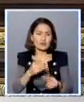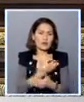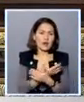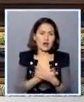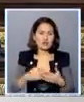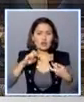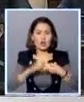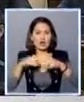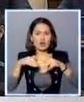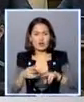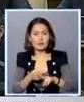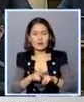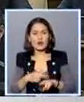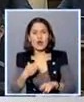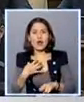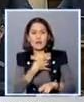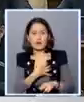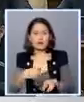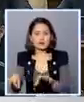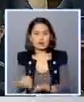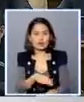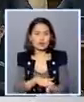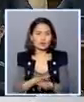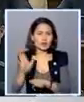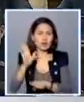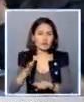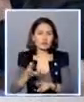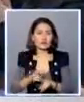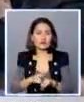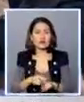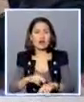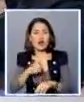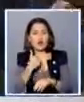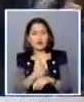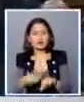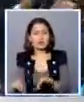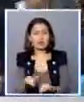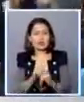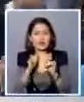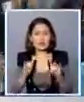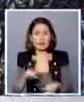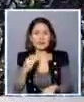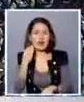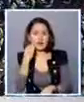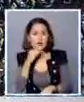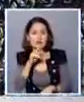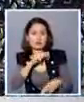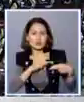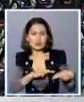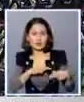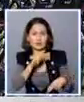денсаулығын жақсарту мақсатында осы жылы бірнеше маңызды нысандар бой көтермек. Кәсіптік білім берудің аясын кеңейтіп, сапалы еңбек